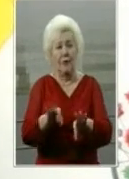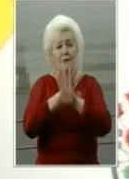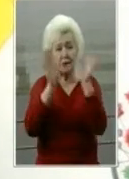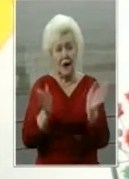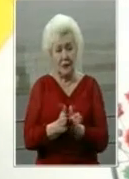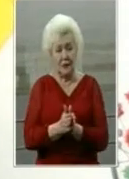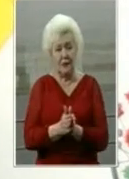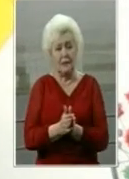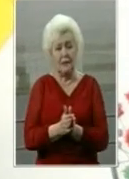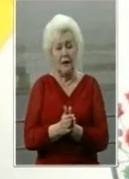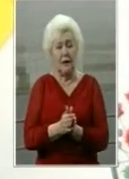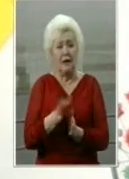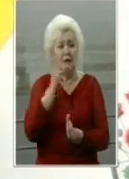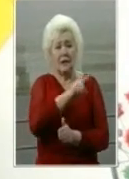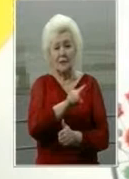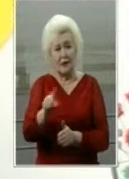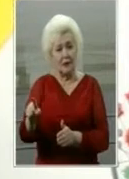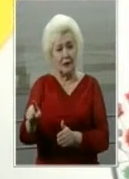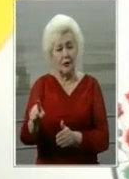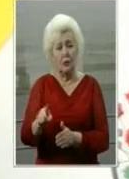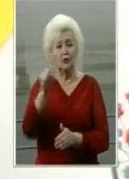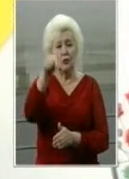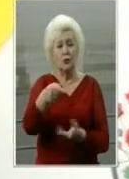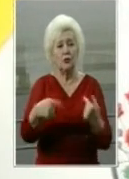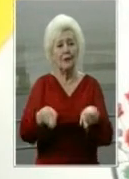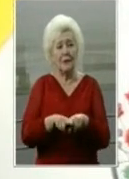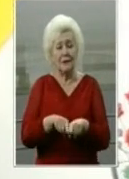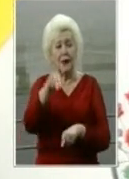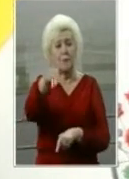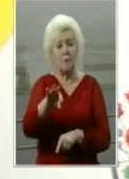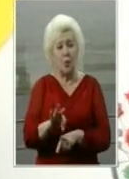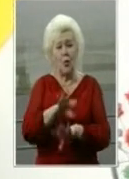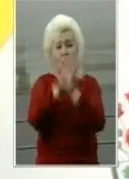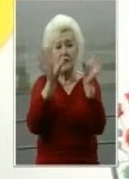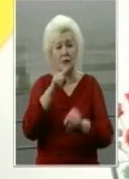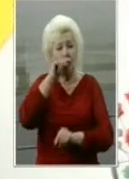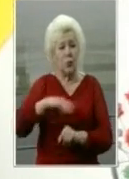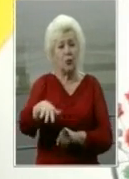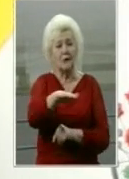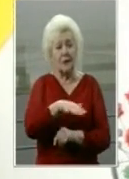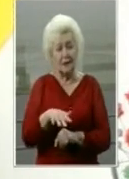взагалі за весь період. Тоді як по всій Україні